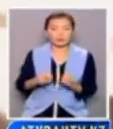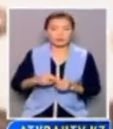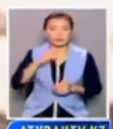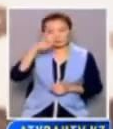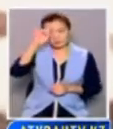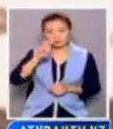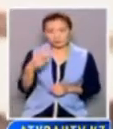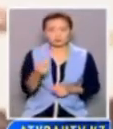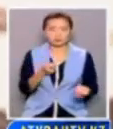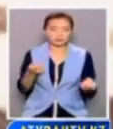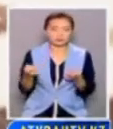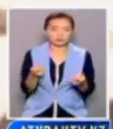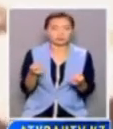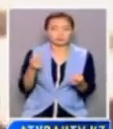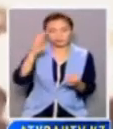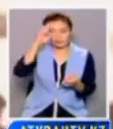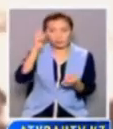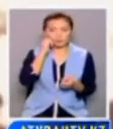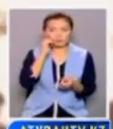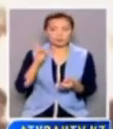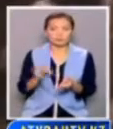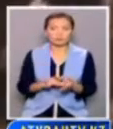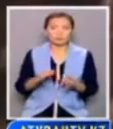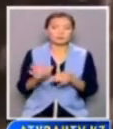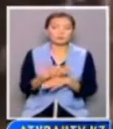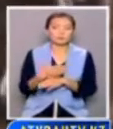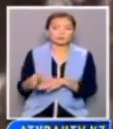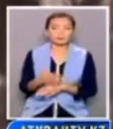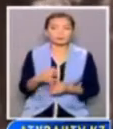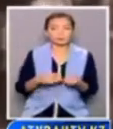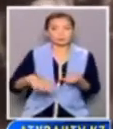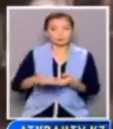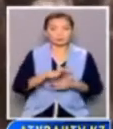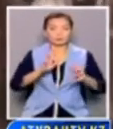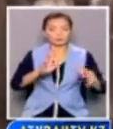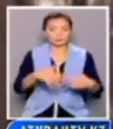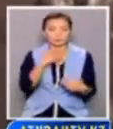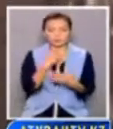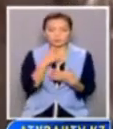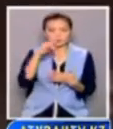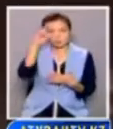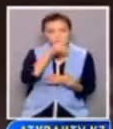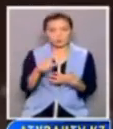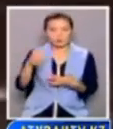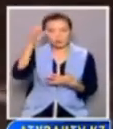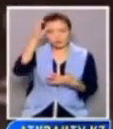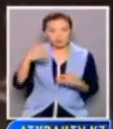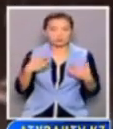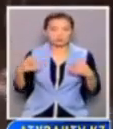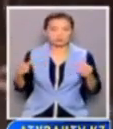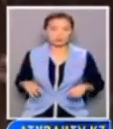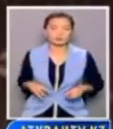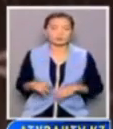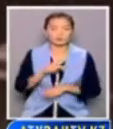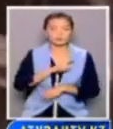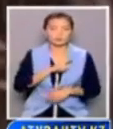қазақ ұлтының саяси элитасы Мәскеуде болып талан-таражға түскен жерді қайтару үшін азаматтарымыз білімін де, күші мен